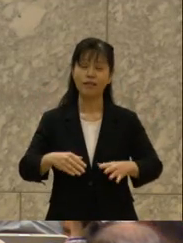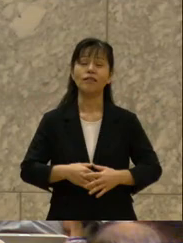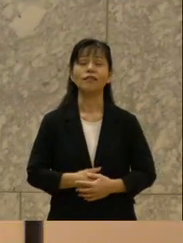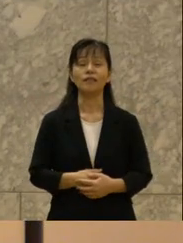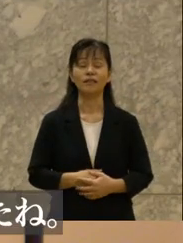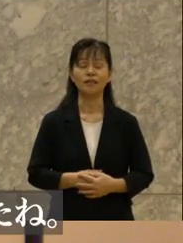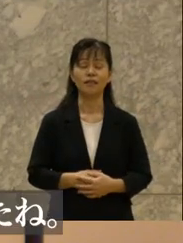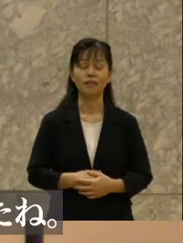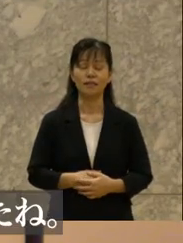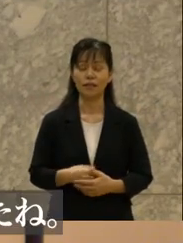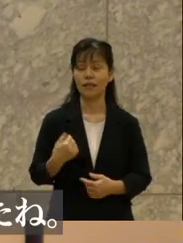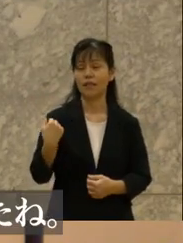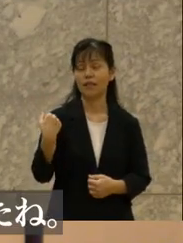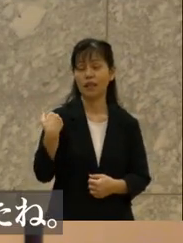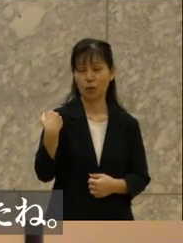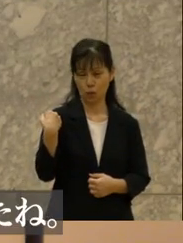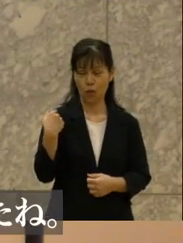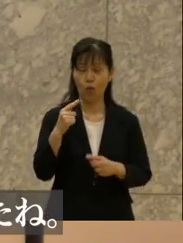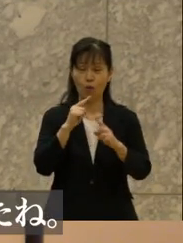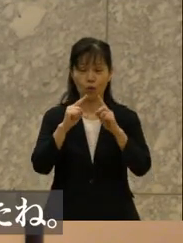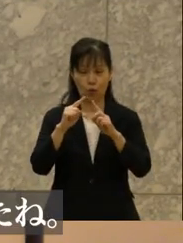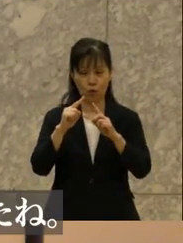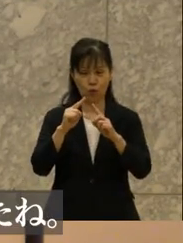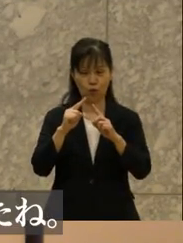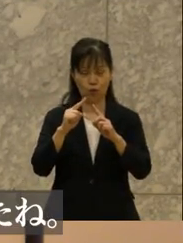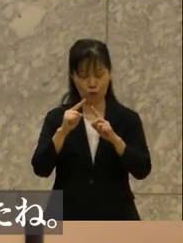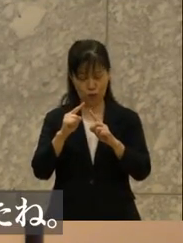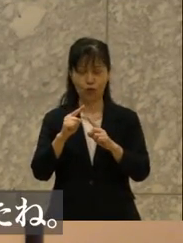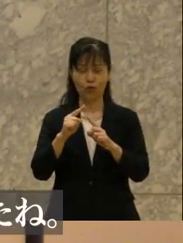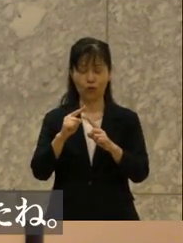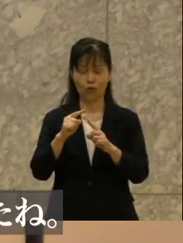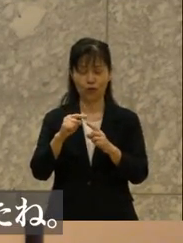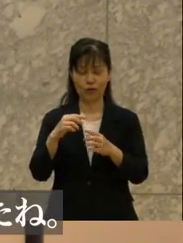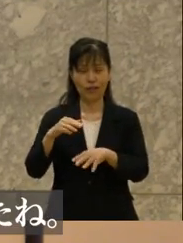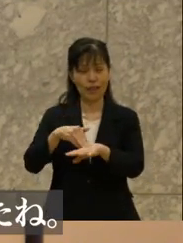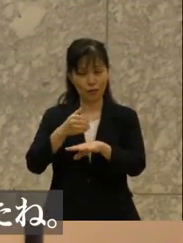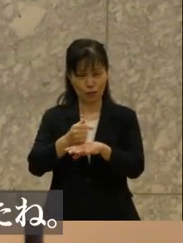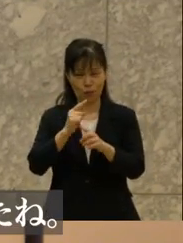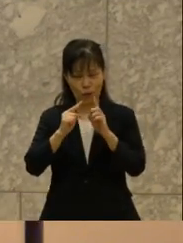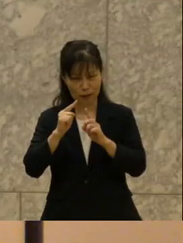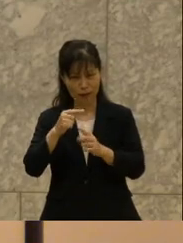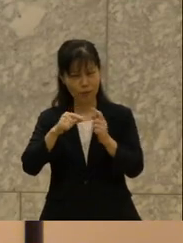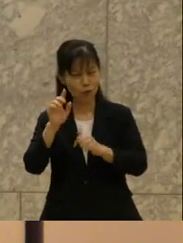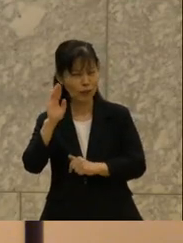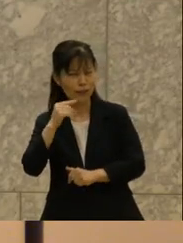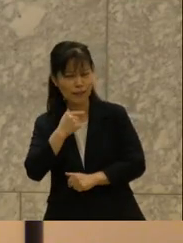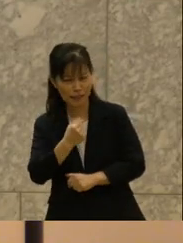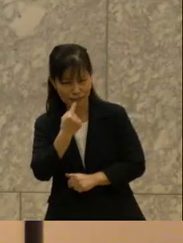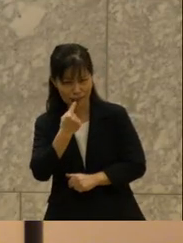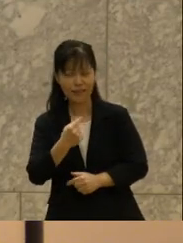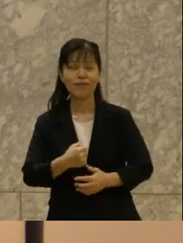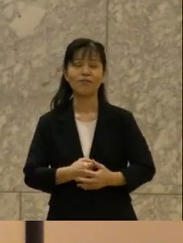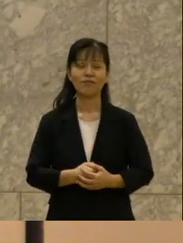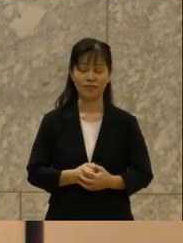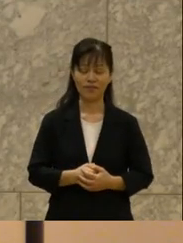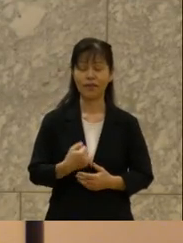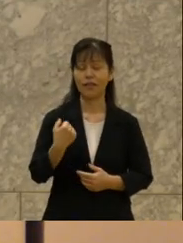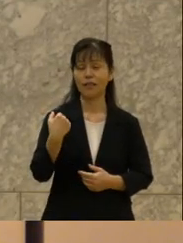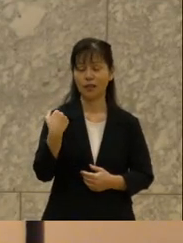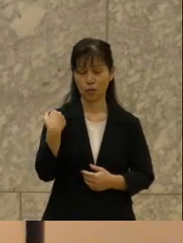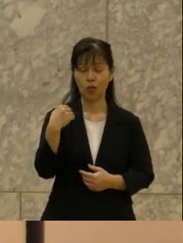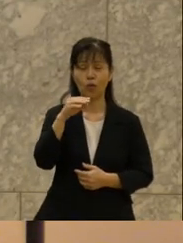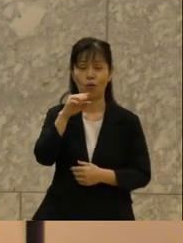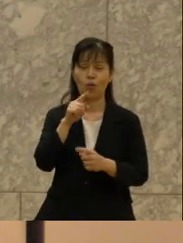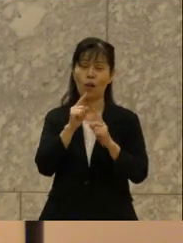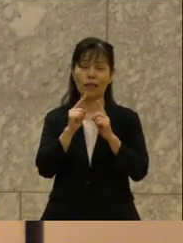ふうに思います先ほどのトークショーもっと聞きたかったですよね本当にそう思いましたねで先ほど読書をです